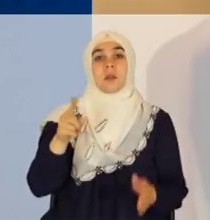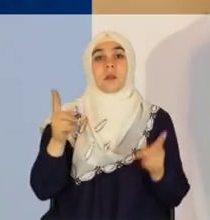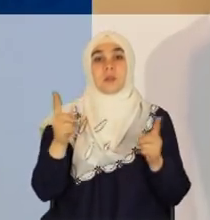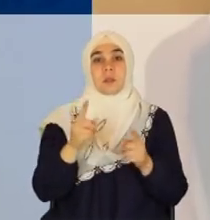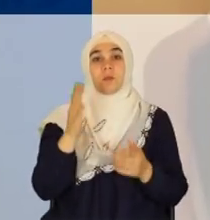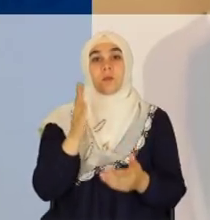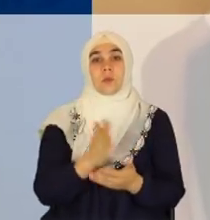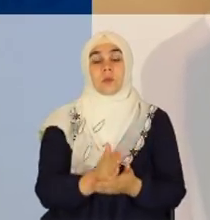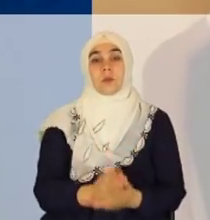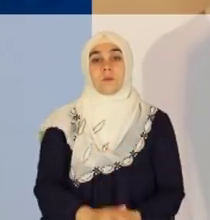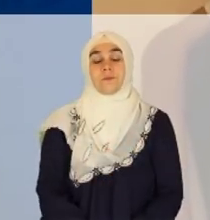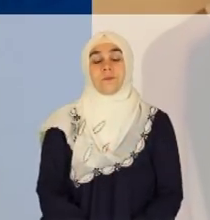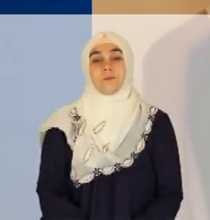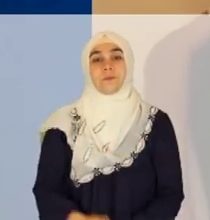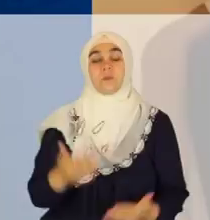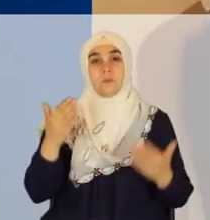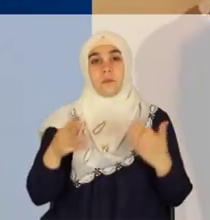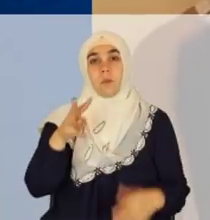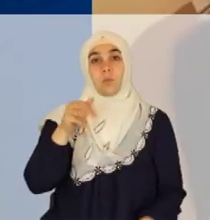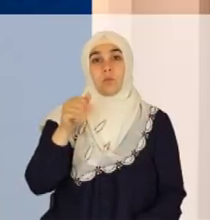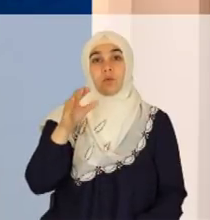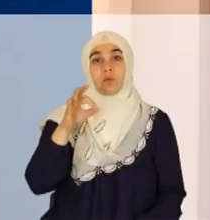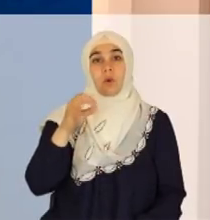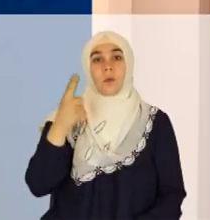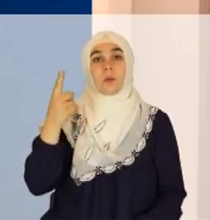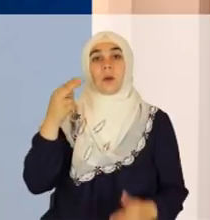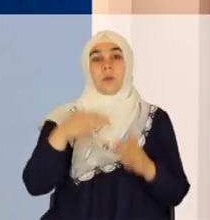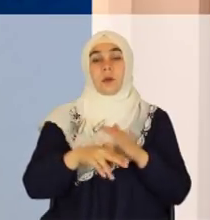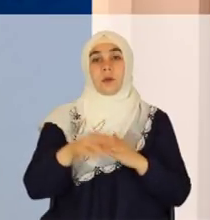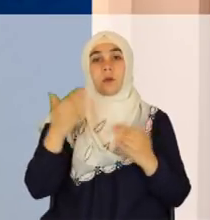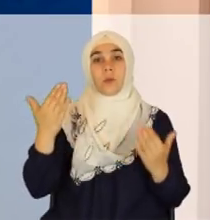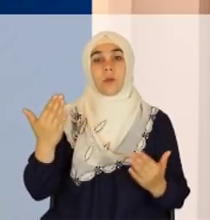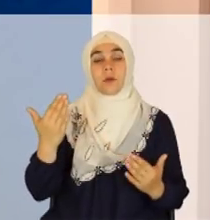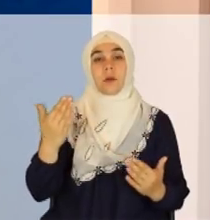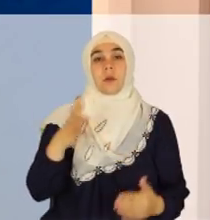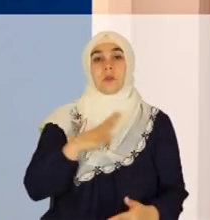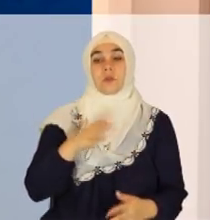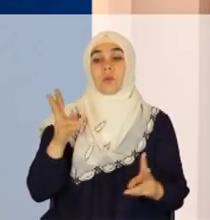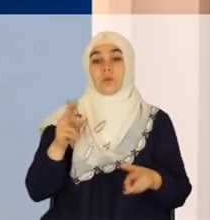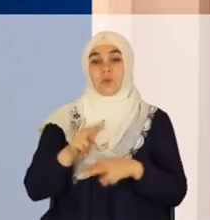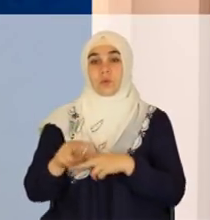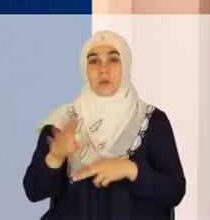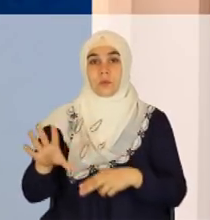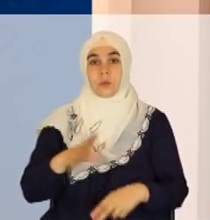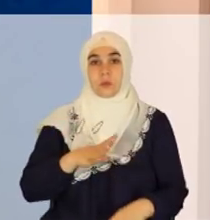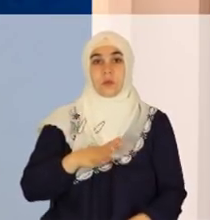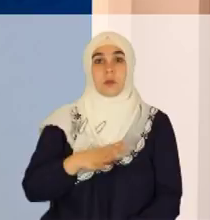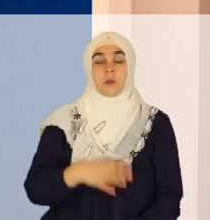o'tgan. Ya'niki Musa alayhissalom deb ulul azm buyuk payg'ambarga ustoz bo'lgan shaxs bo'lish.